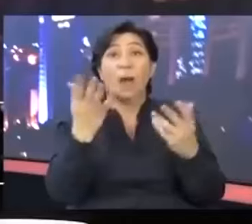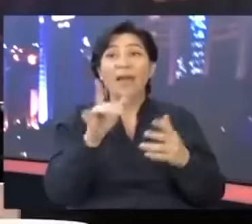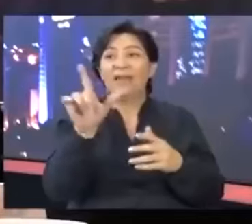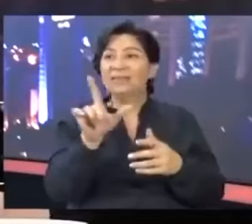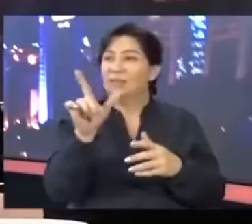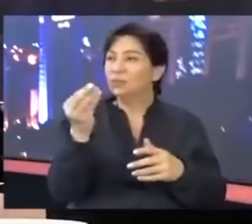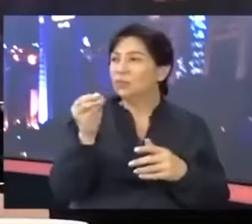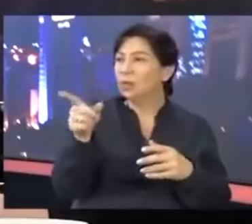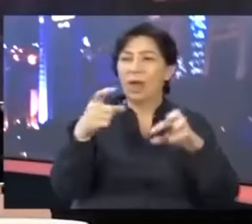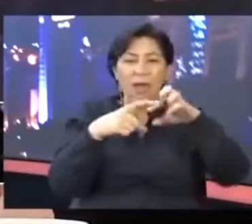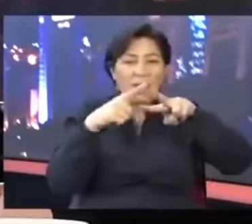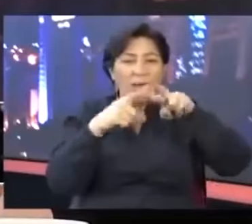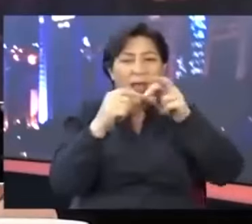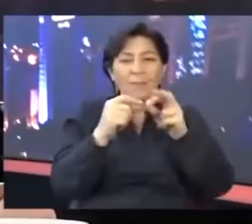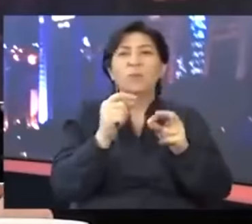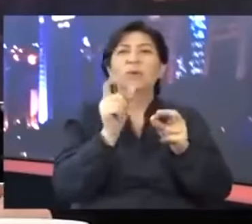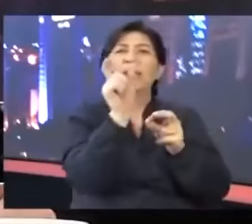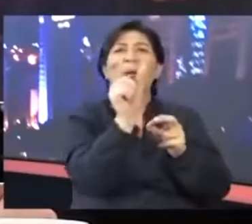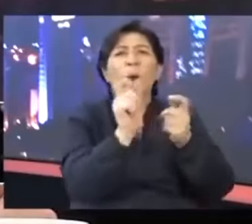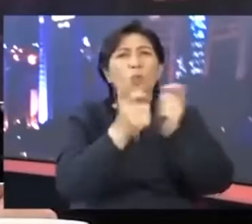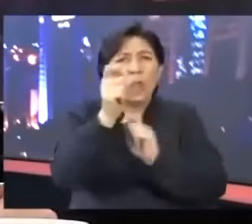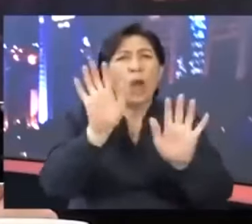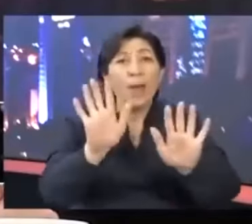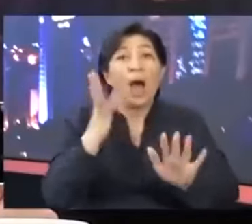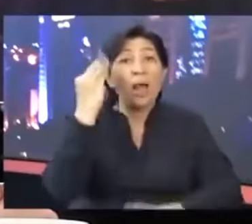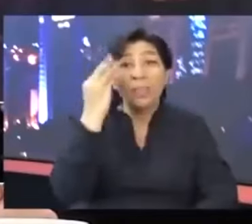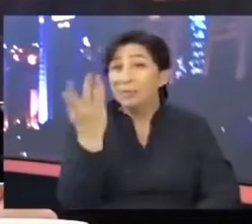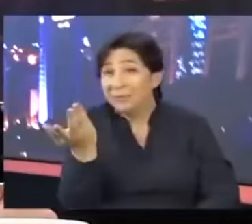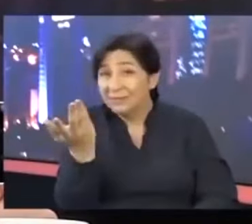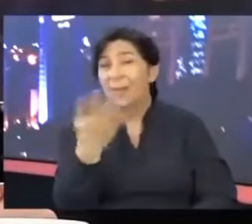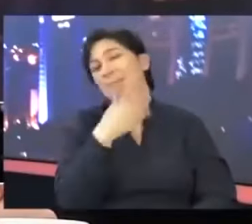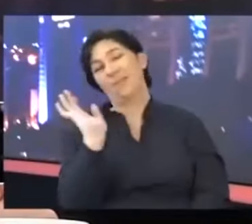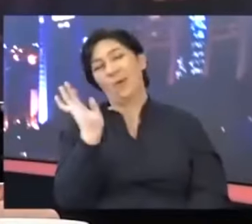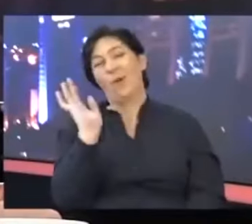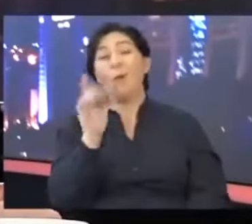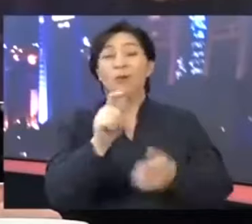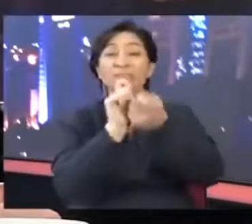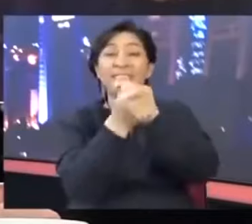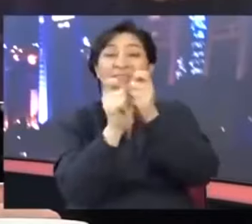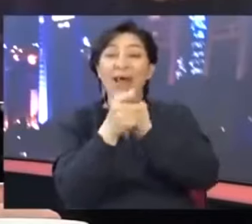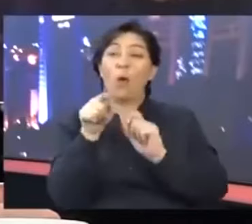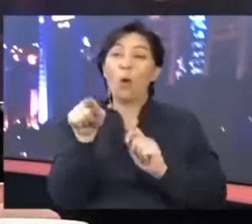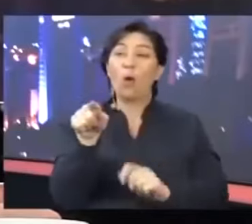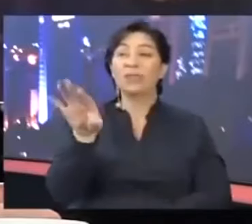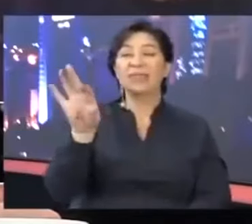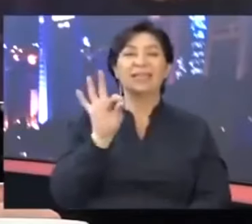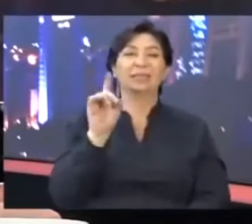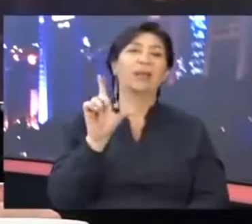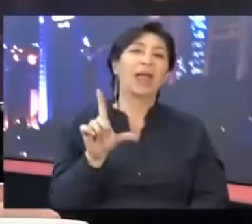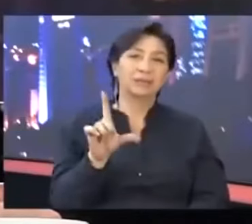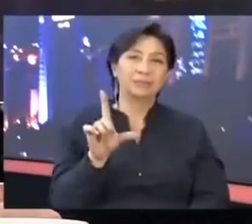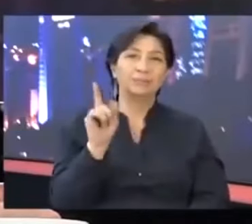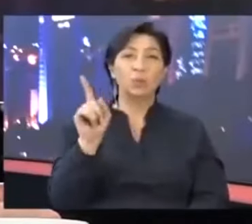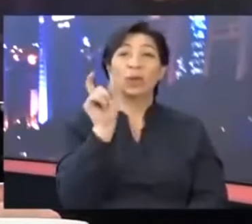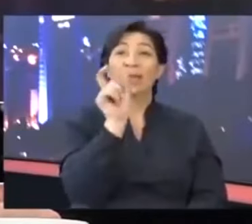Liseli çocuklar günümüzde Rab kelimesini kullansa da pek anlamını bilmiyorlar tabii ki o yüzden yani çevirilerde o bence tercih edilebilecek bir şey